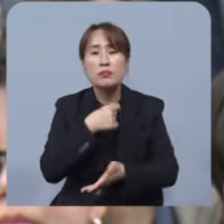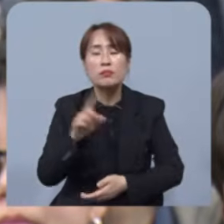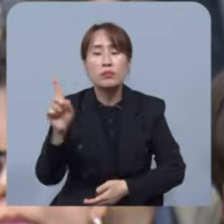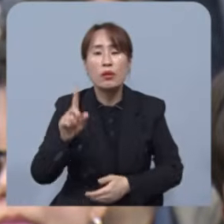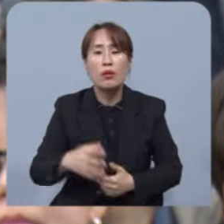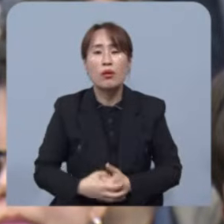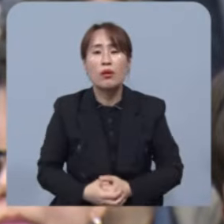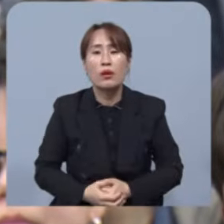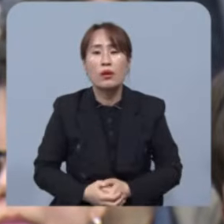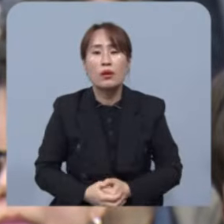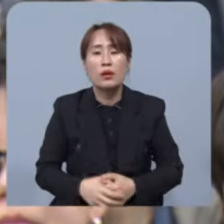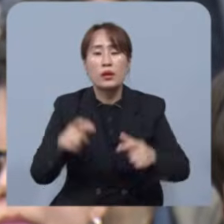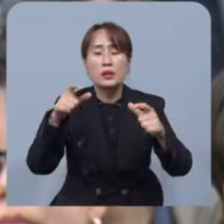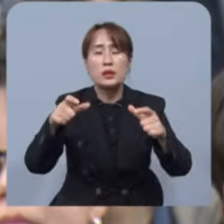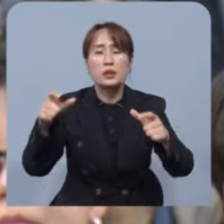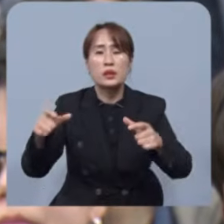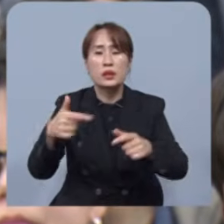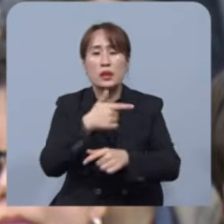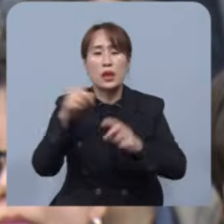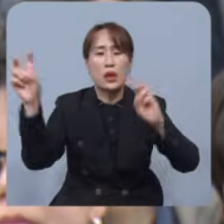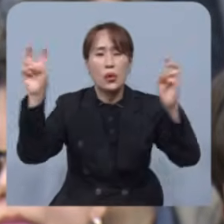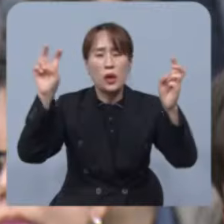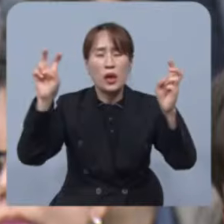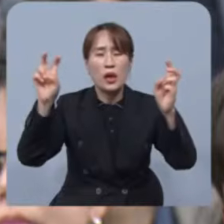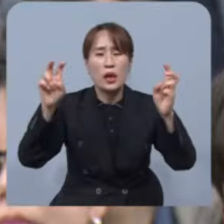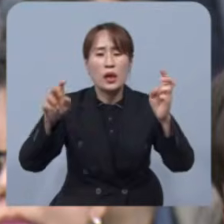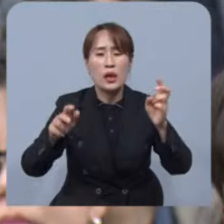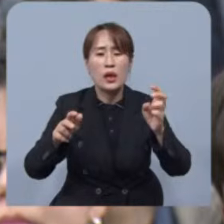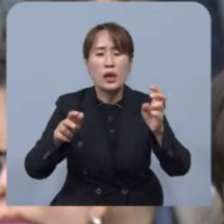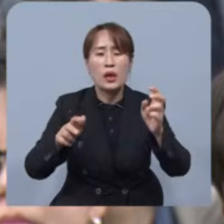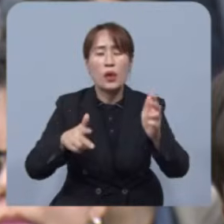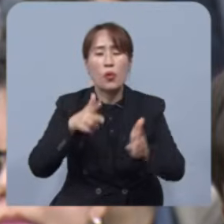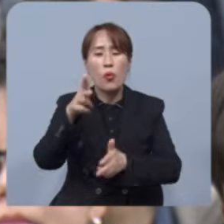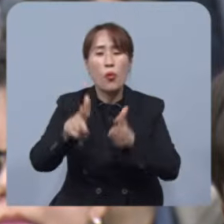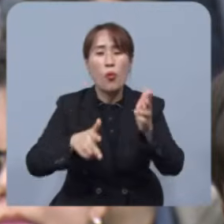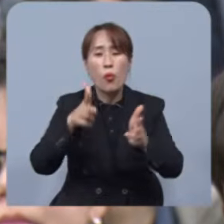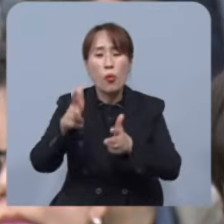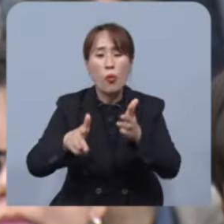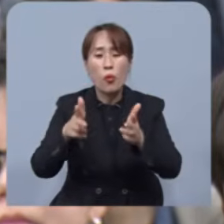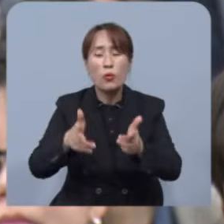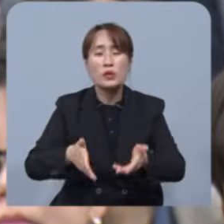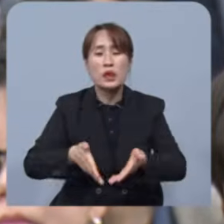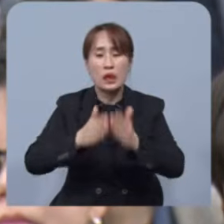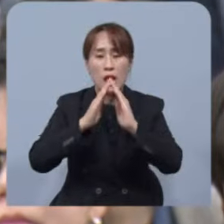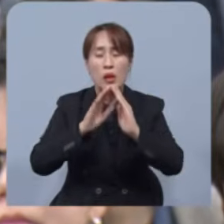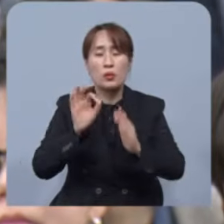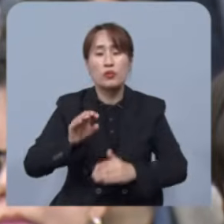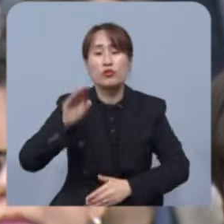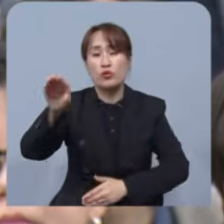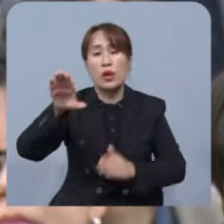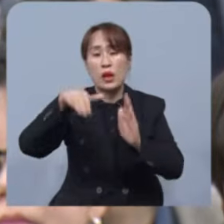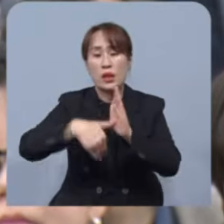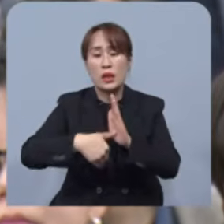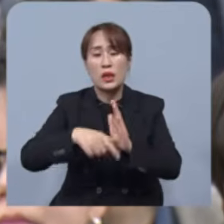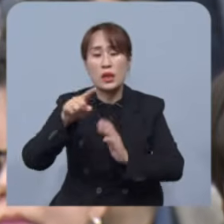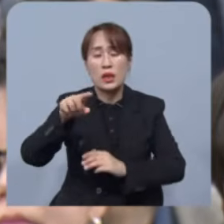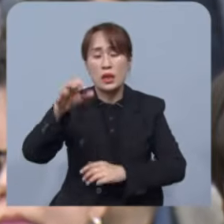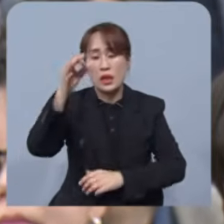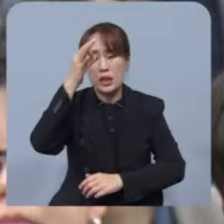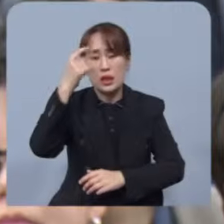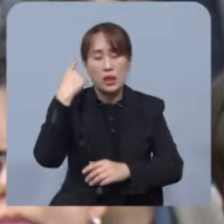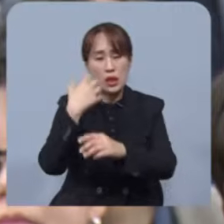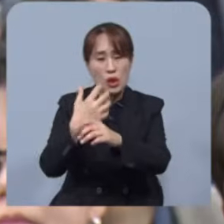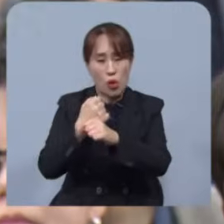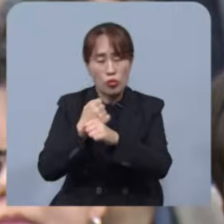것은 지역의 대기업이 생산 라인을 뭐 건설하거나 투자할 때 해당 기능의